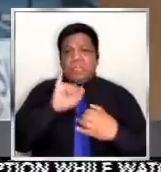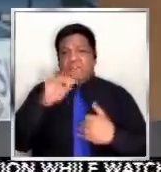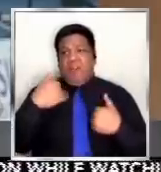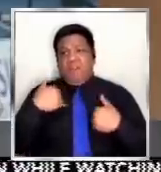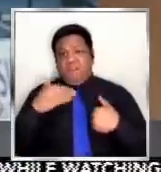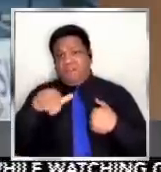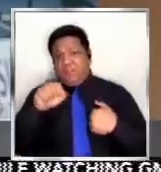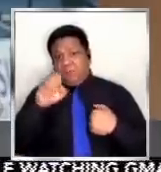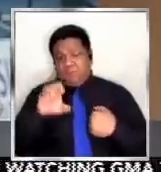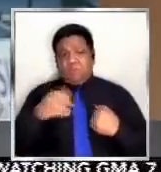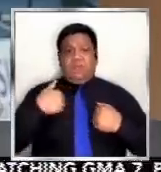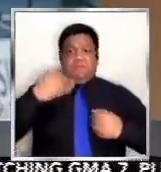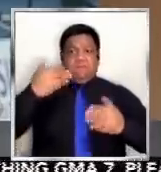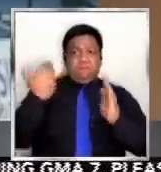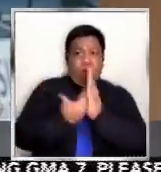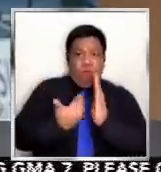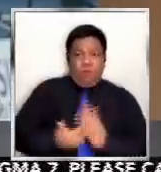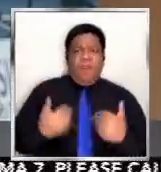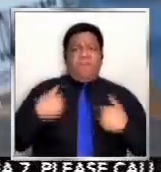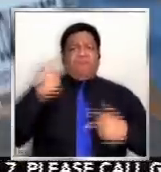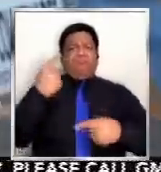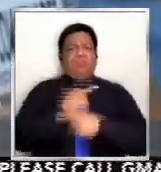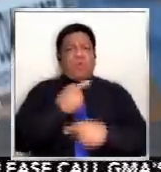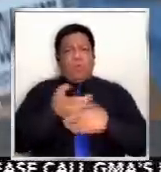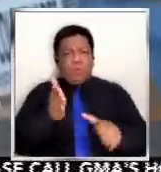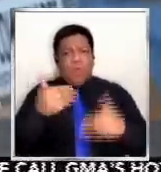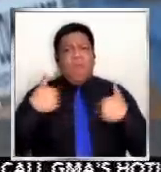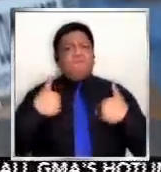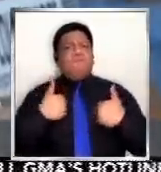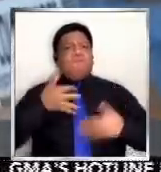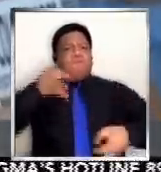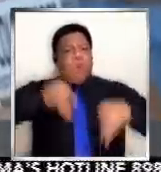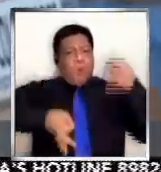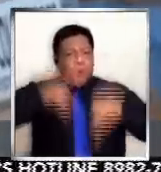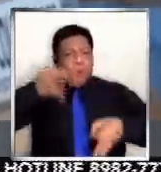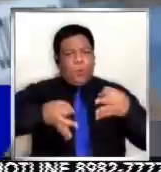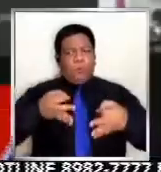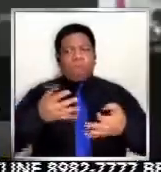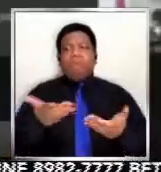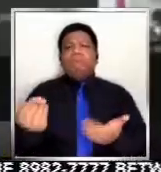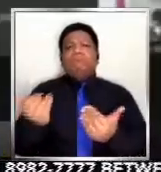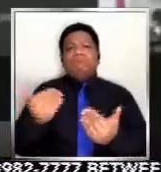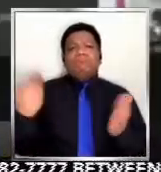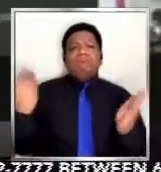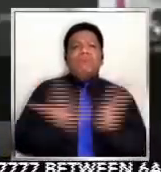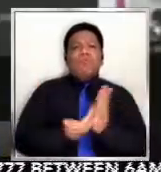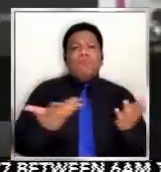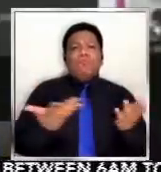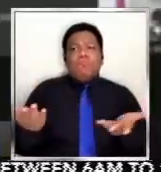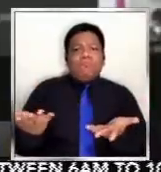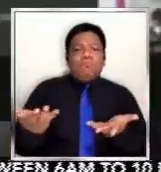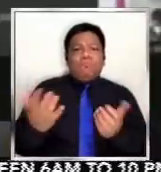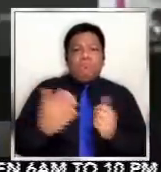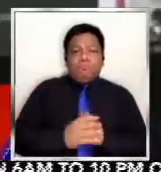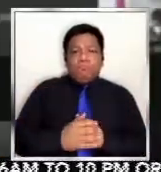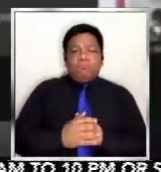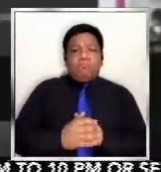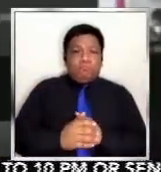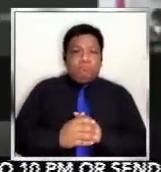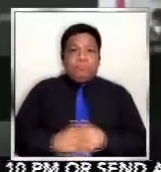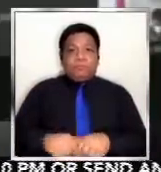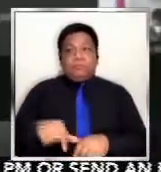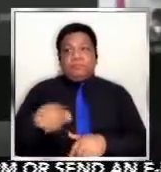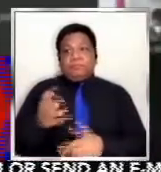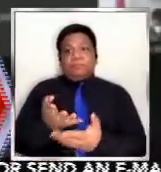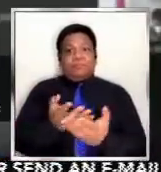proper forums. There is the courts. Anong prueba nyo? Nagpresenta naman ng mga witness ang Makabayan Block